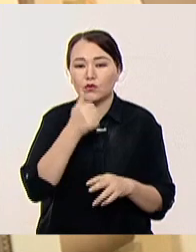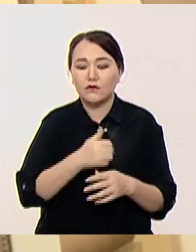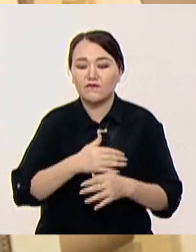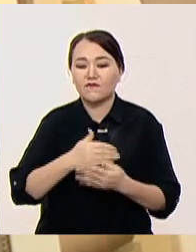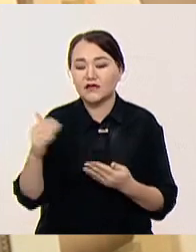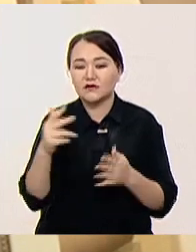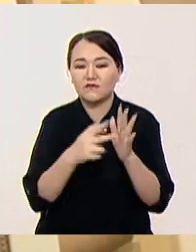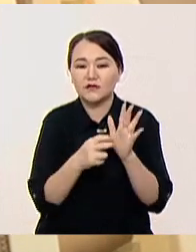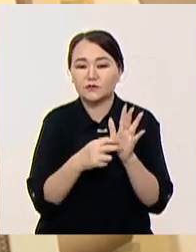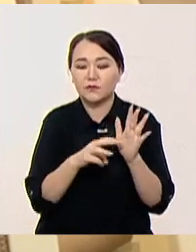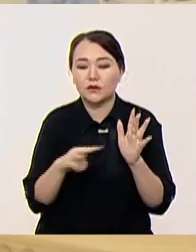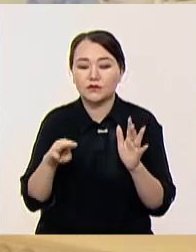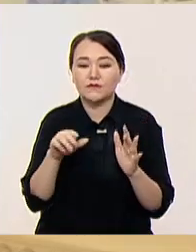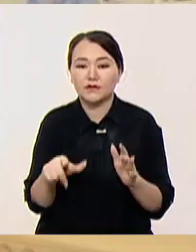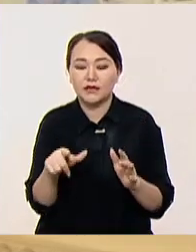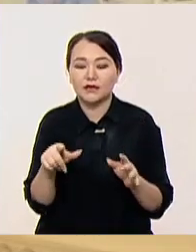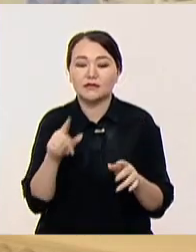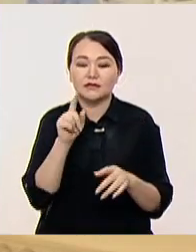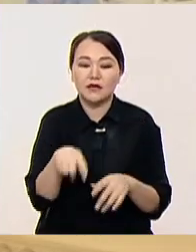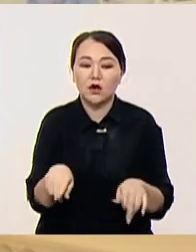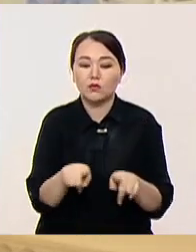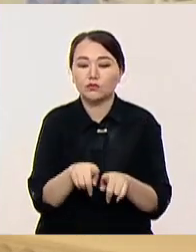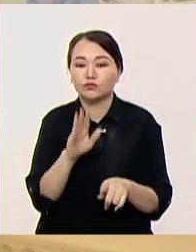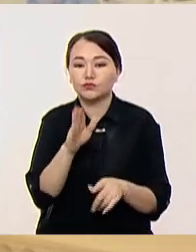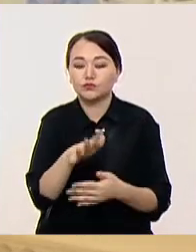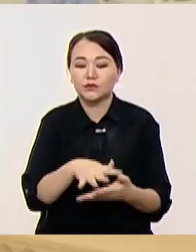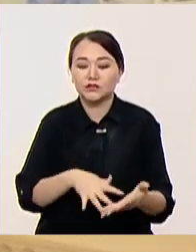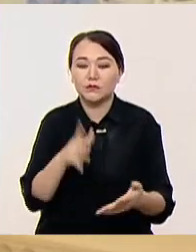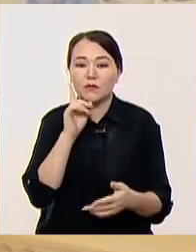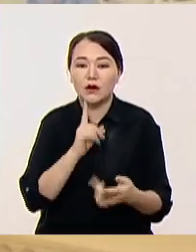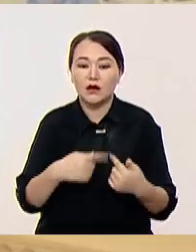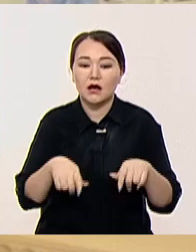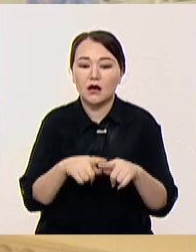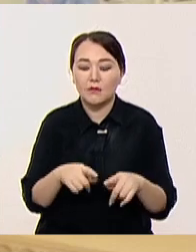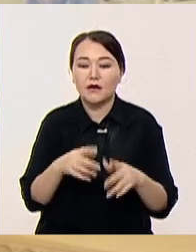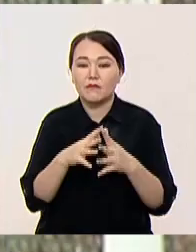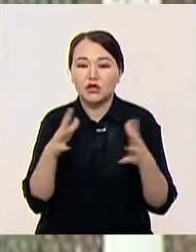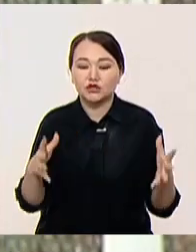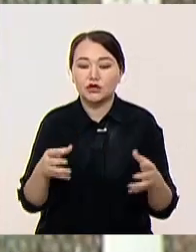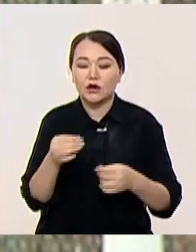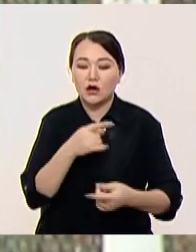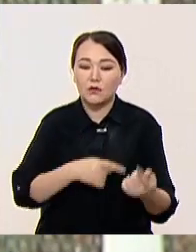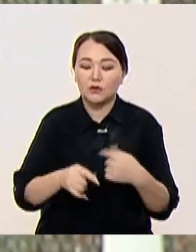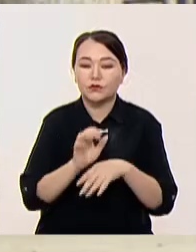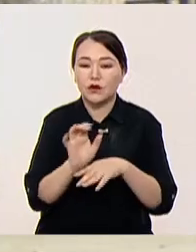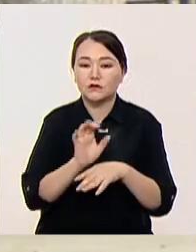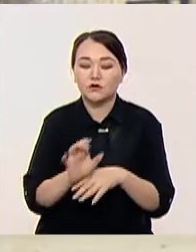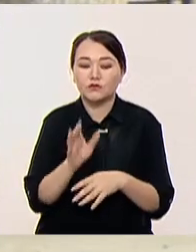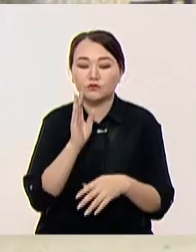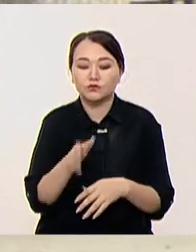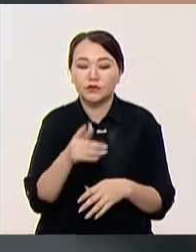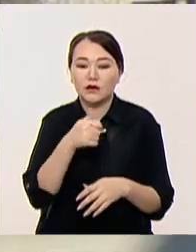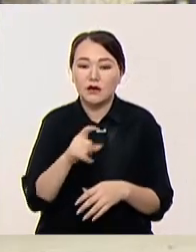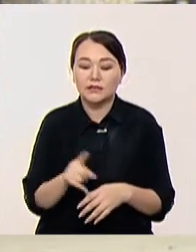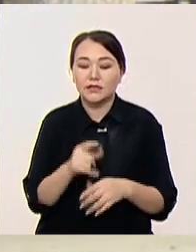превысили 800 миллионов тенге. И так будет продолжаться, пока компания не выйдет на большие объемы транспортировки газа. Сегодня